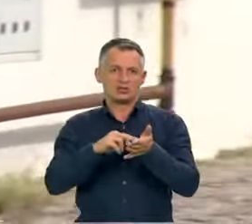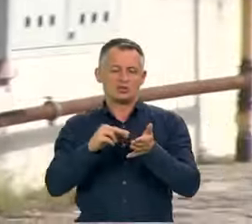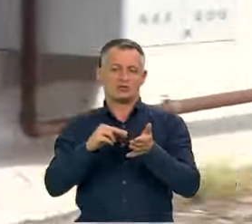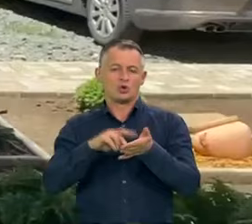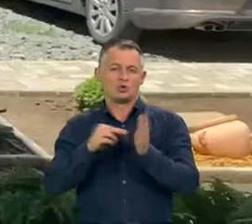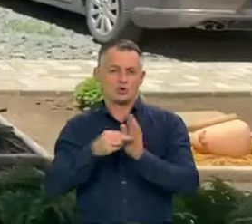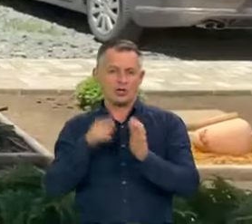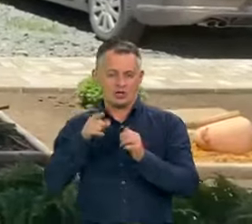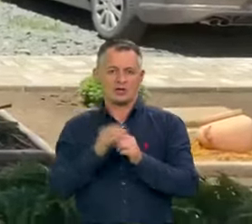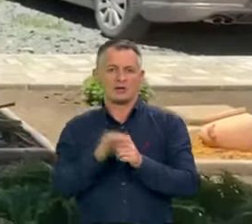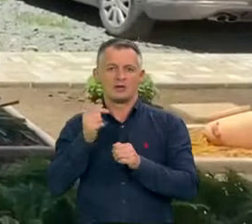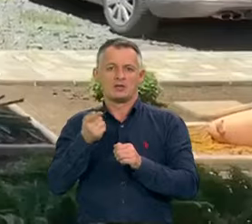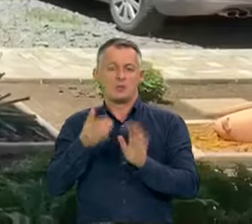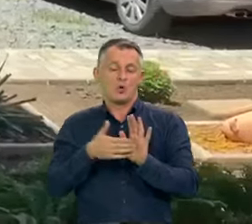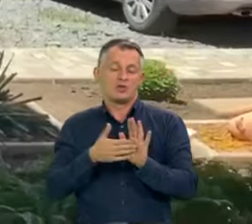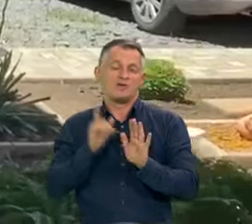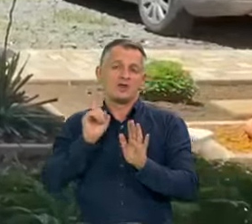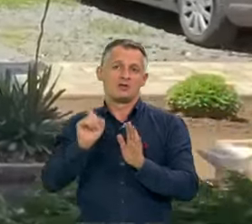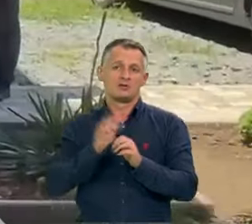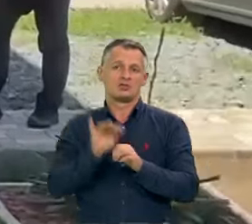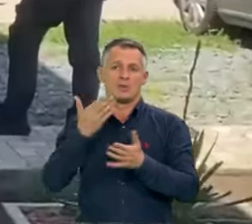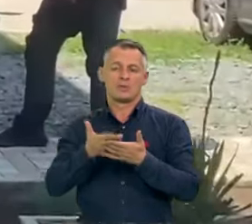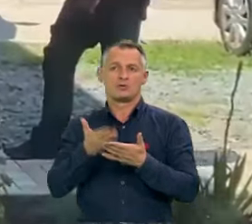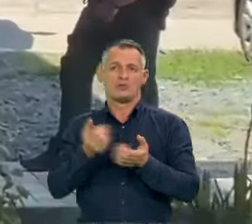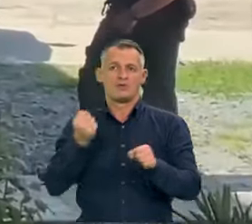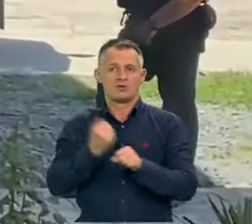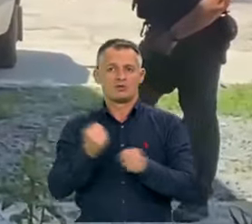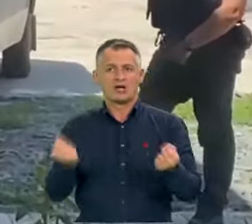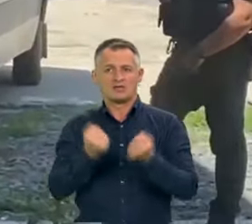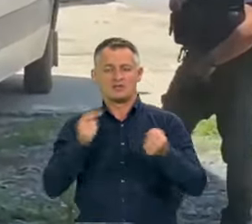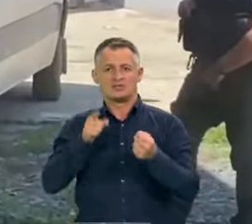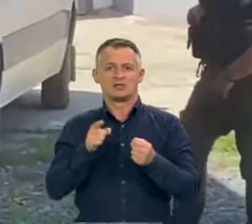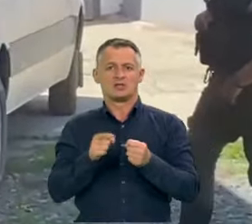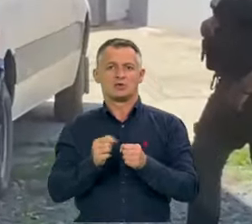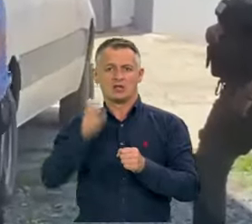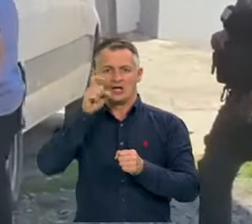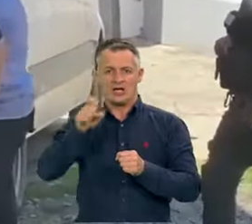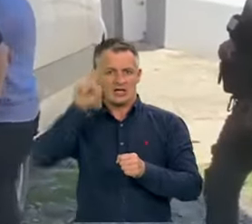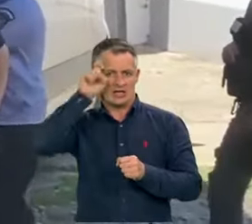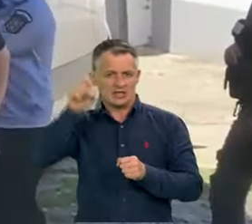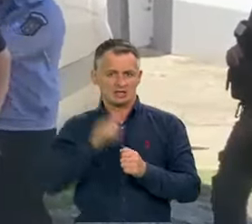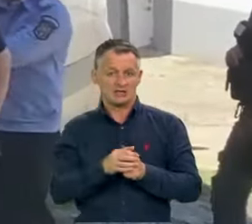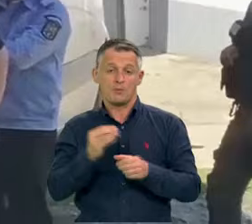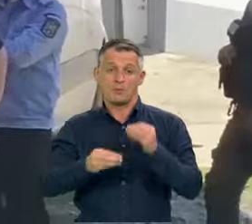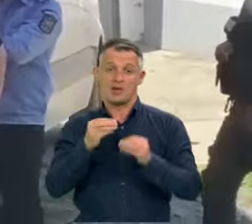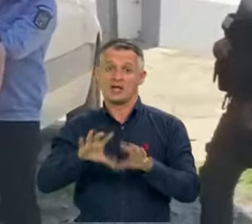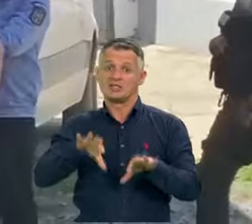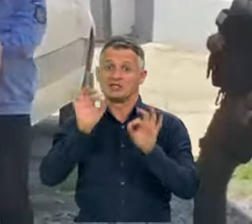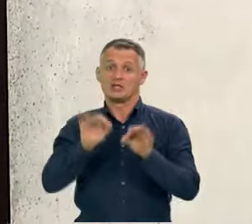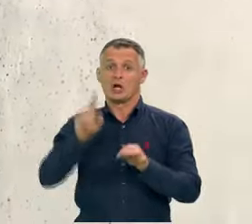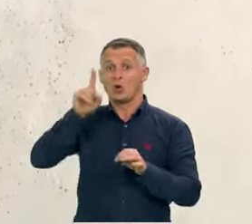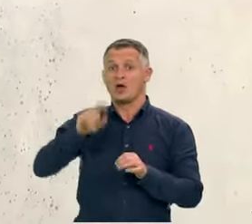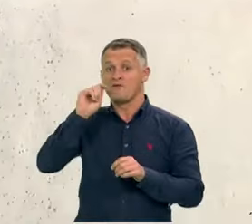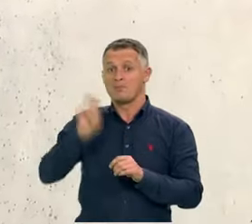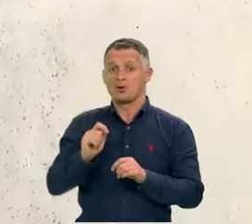din motive imputabile și Exercitarea funcției cu reacredință sau gravă neglijență neregulile au fost sesizate încă din